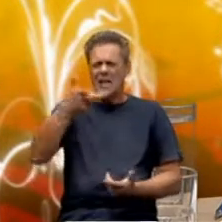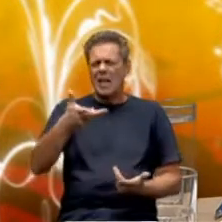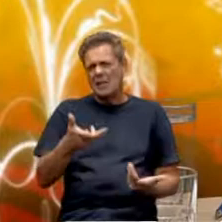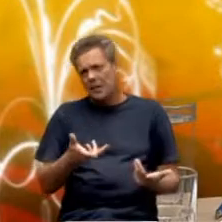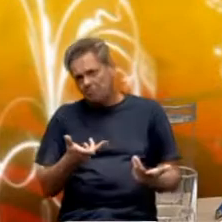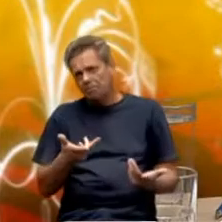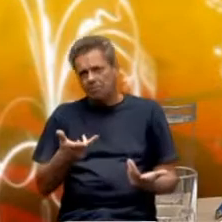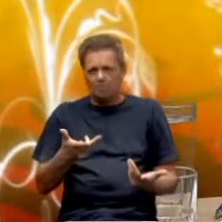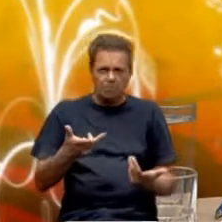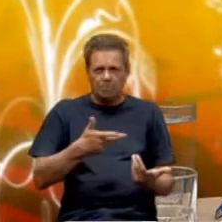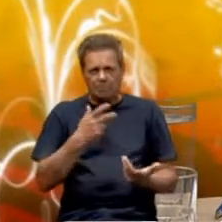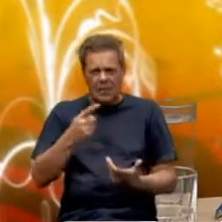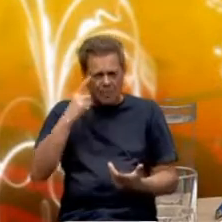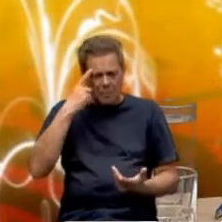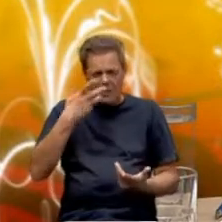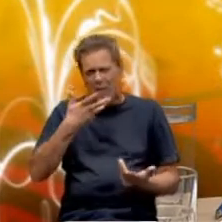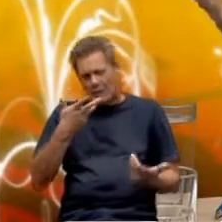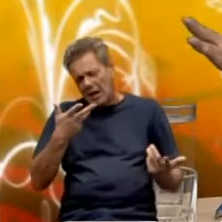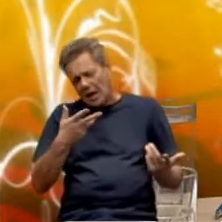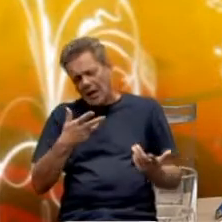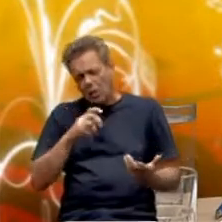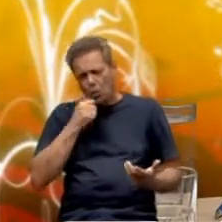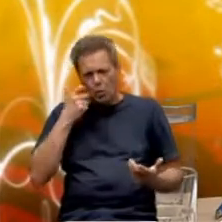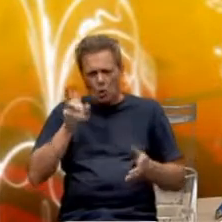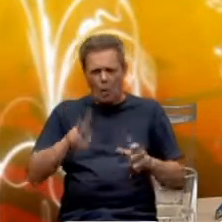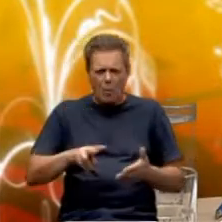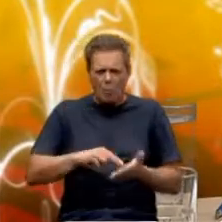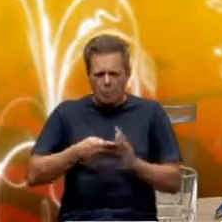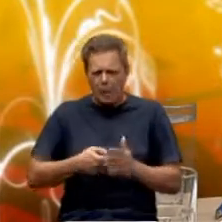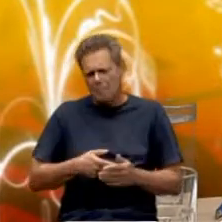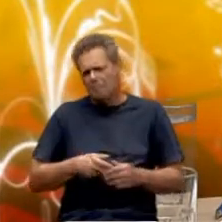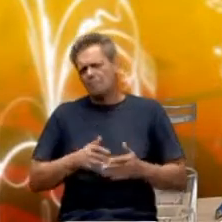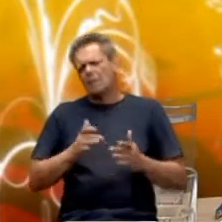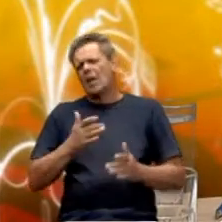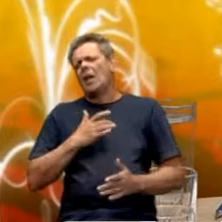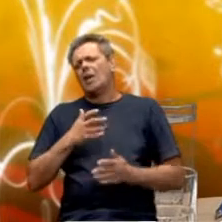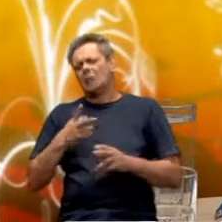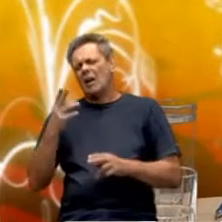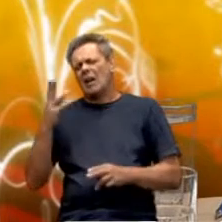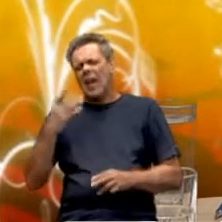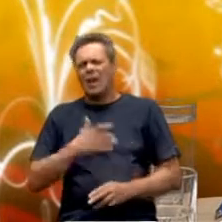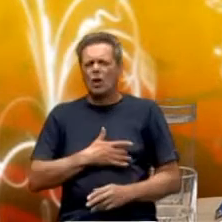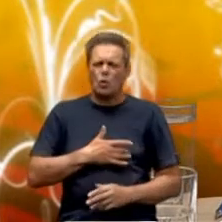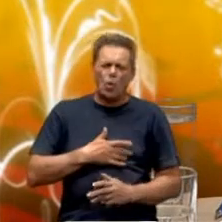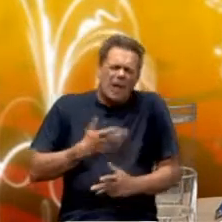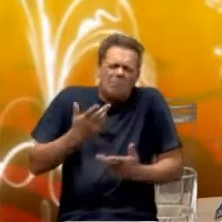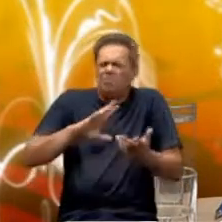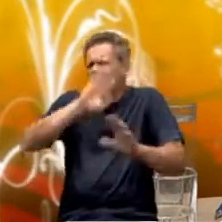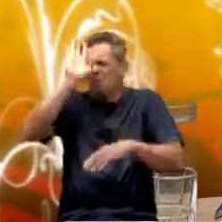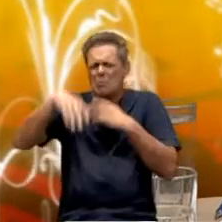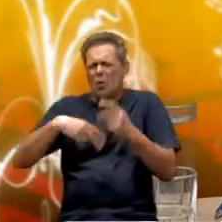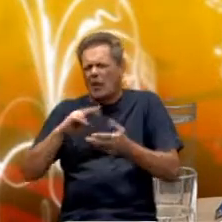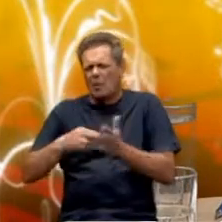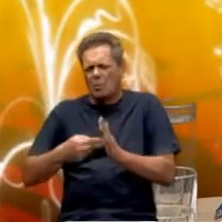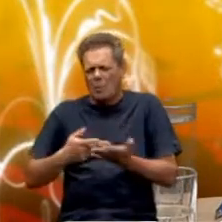stanoviti problem, jel da, ili rak dojke, ili eto debljinu, ili eto neku drugu bolest, ili rijetku bolest, ili nešto,